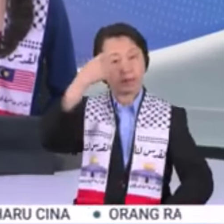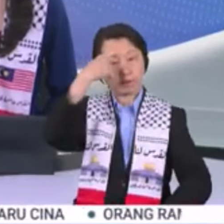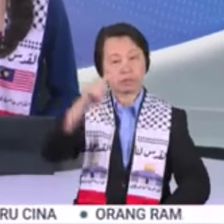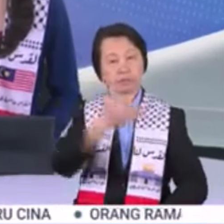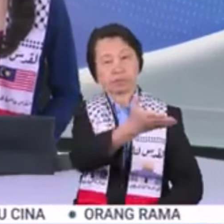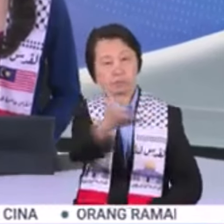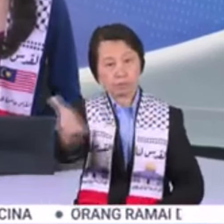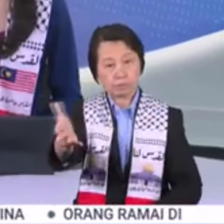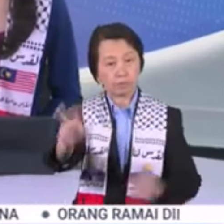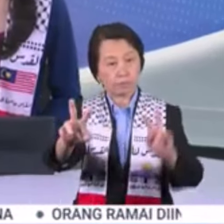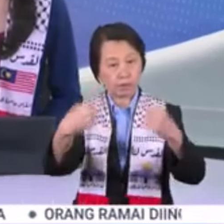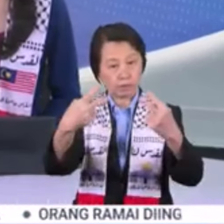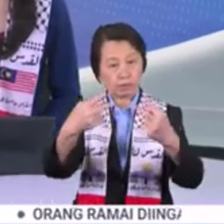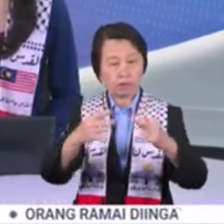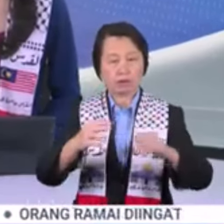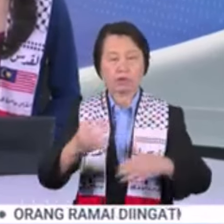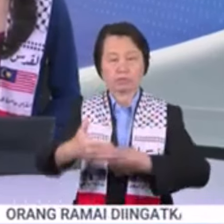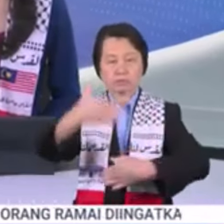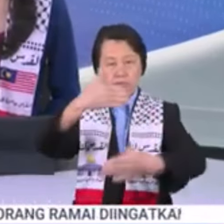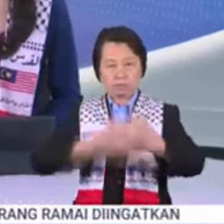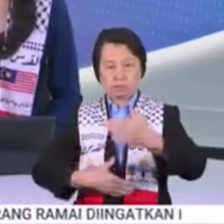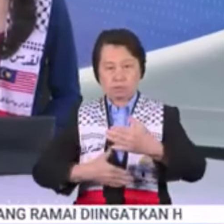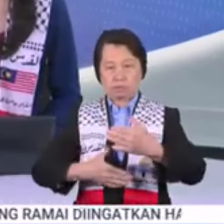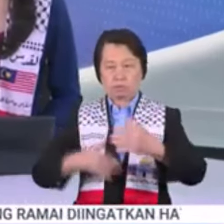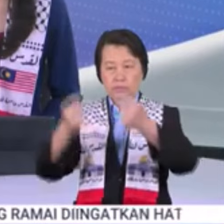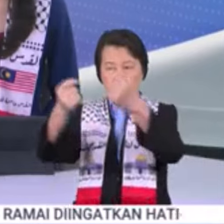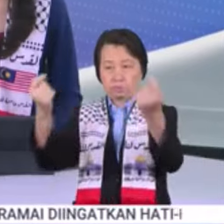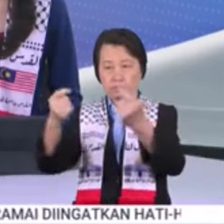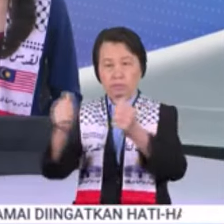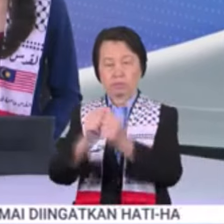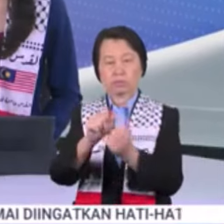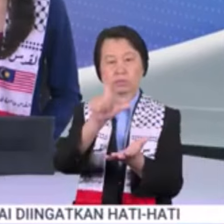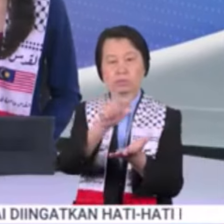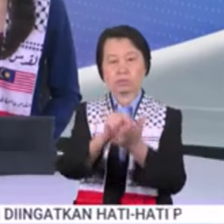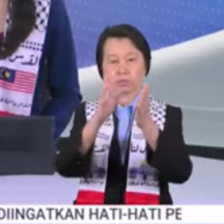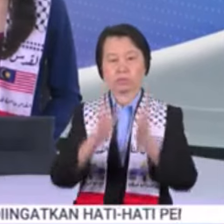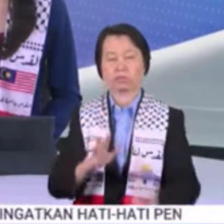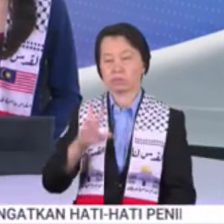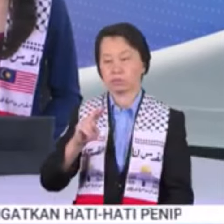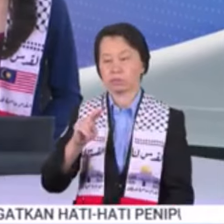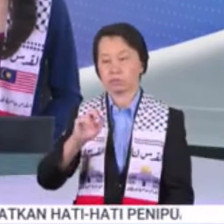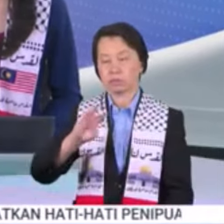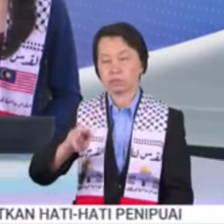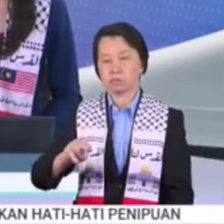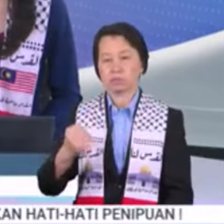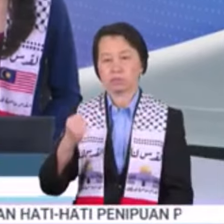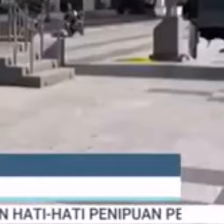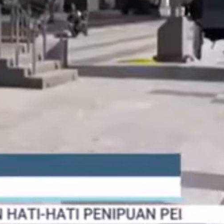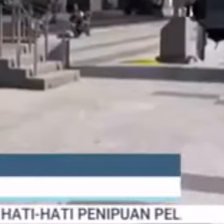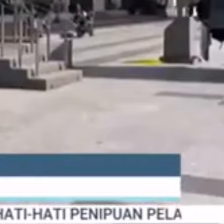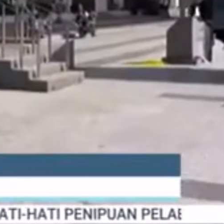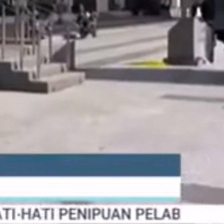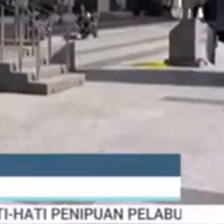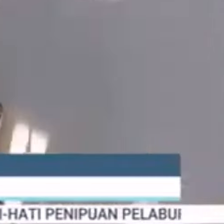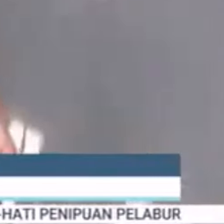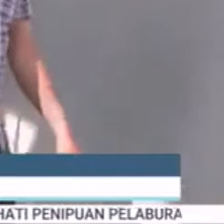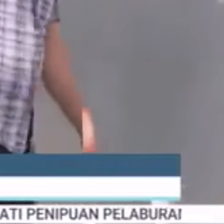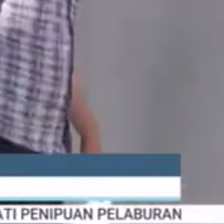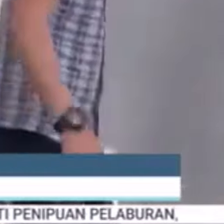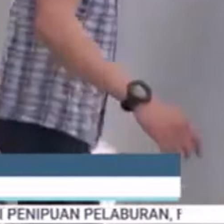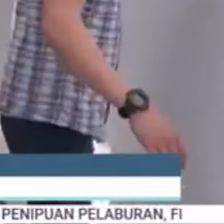kepada penonton. Menyingkap di sebalik tabir istiadat bersama wartawan Muhammad Najib Mashur.